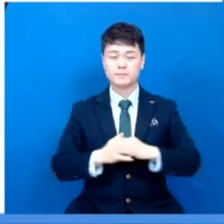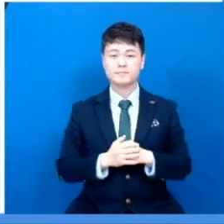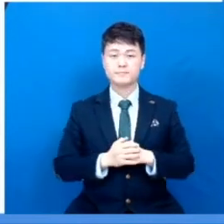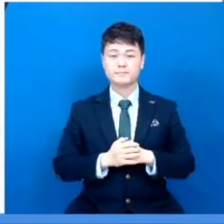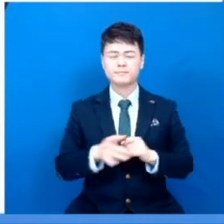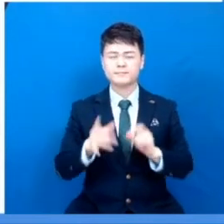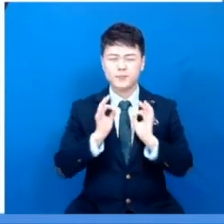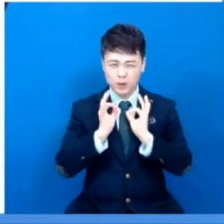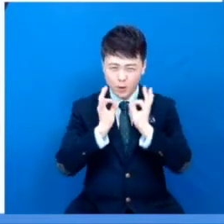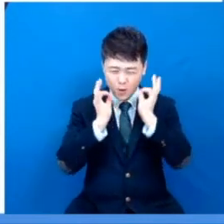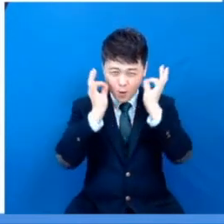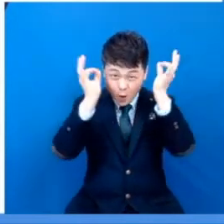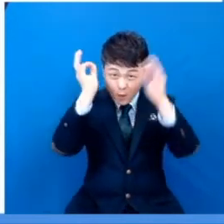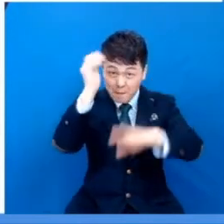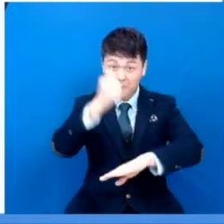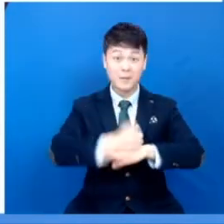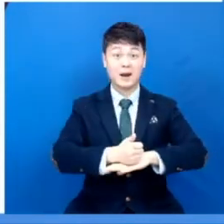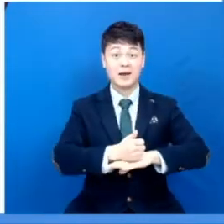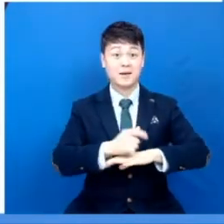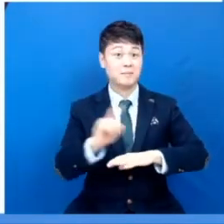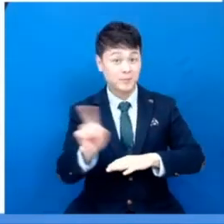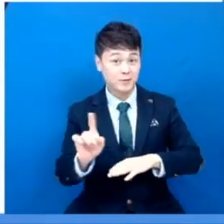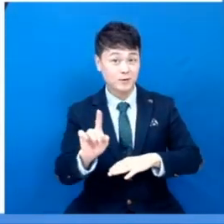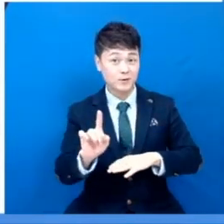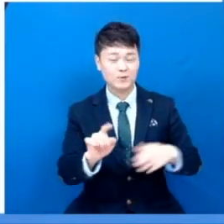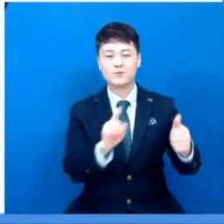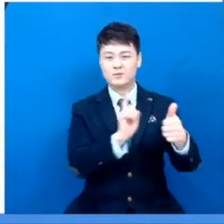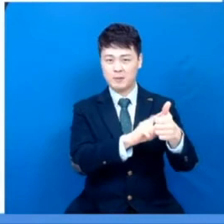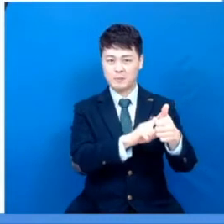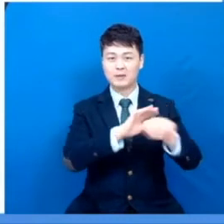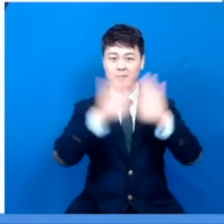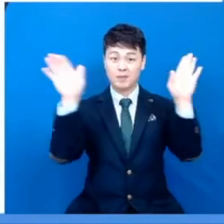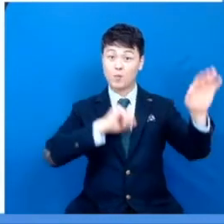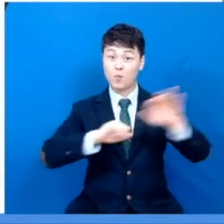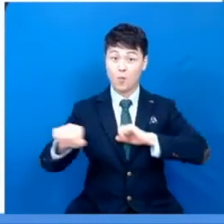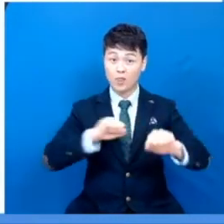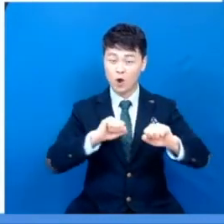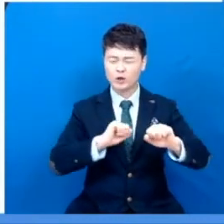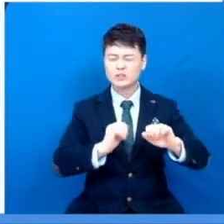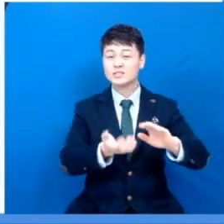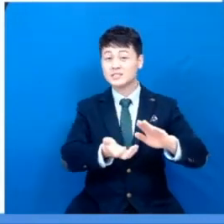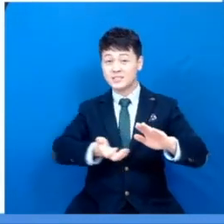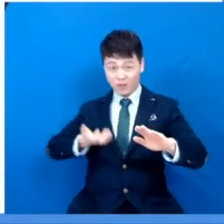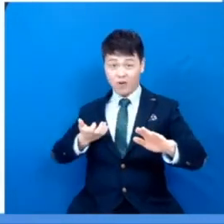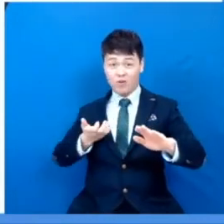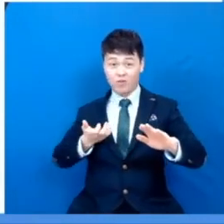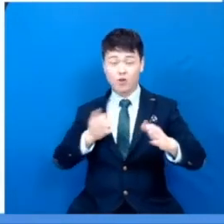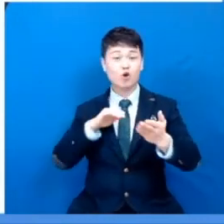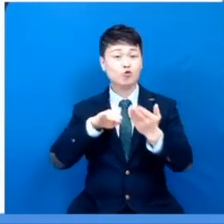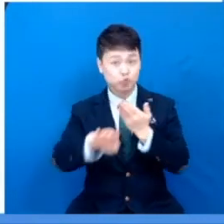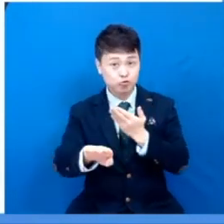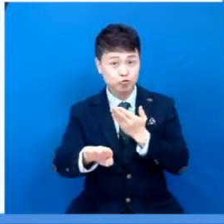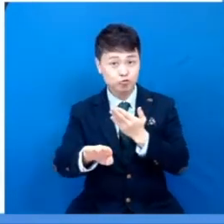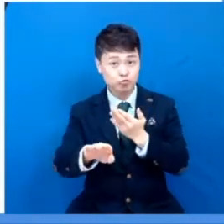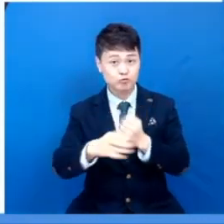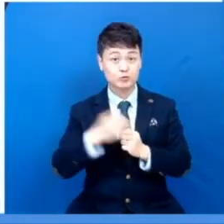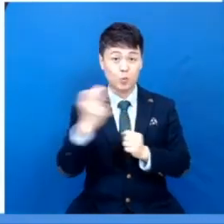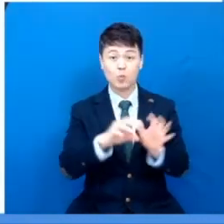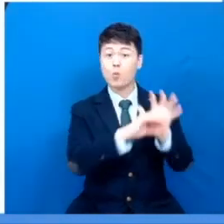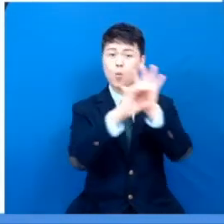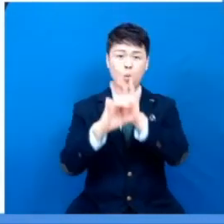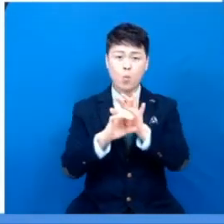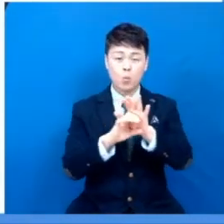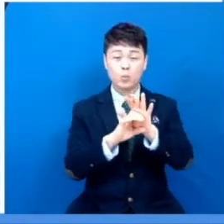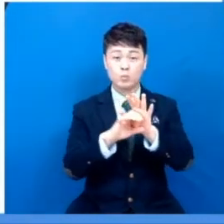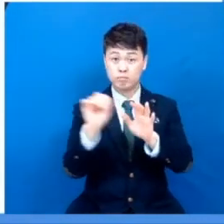이러한 노력의 결과로 성준 씨는 나탈 똥 서비스 이용전 이용후 코로나